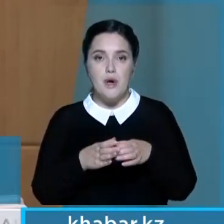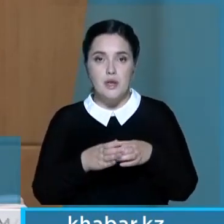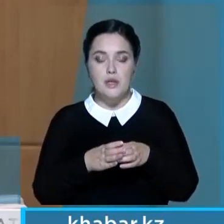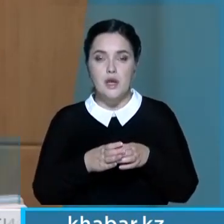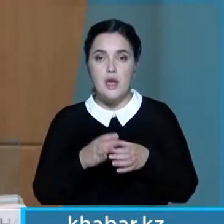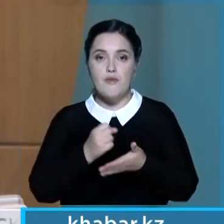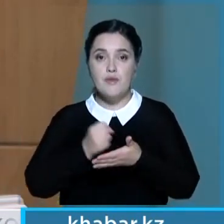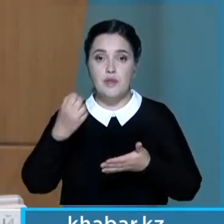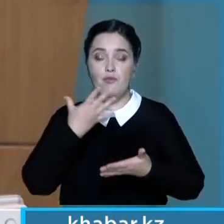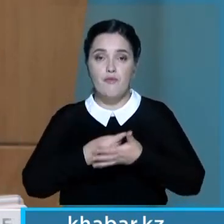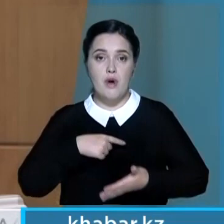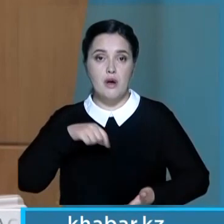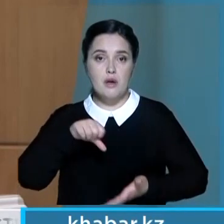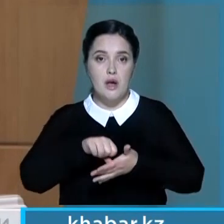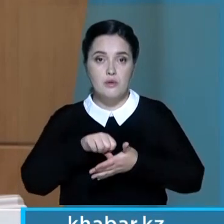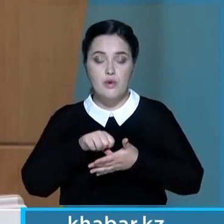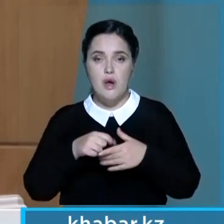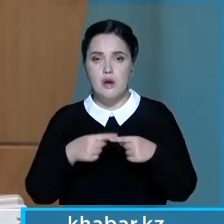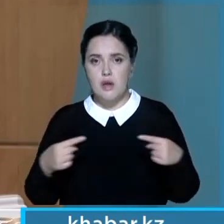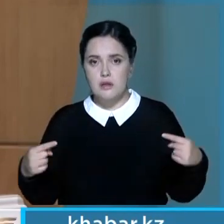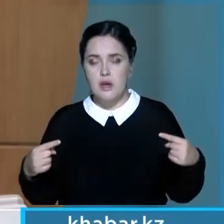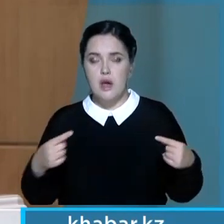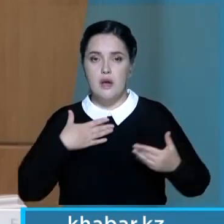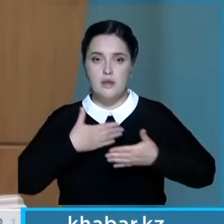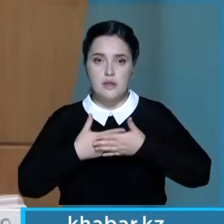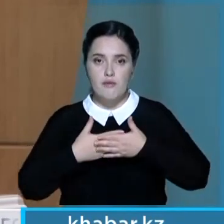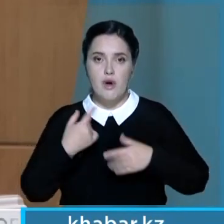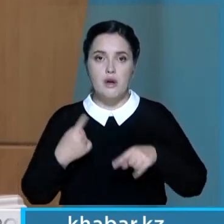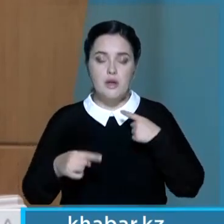выдвинули свои кандидатуры в разной степени активности в разных регионах.